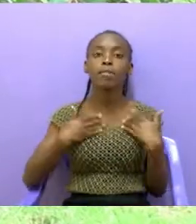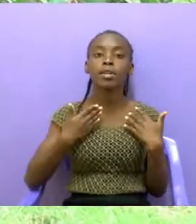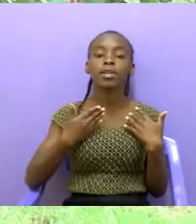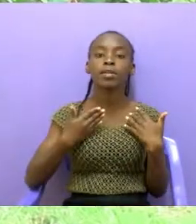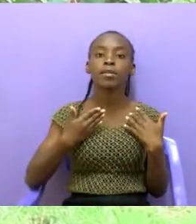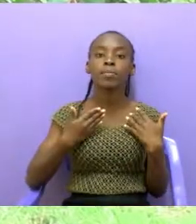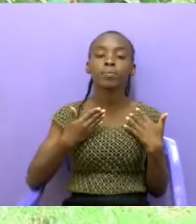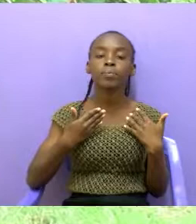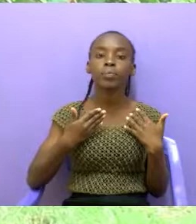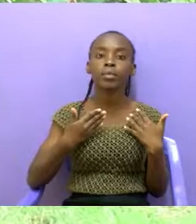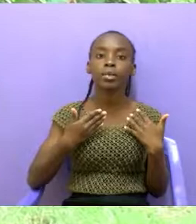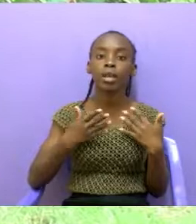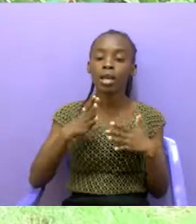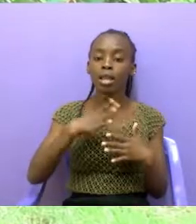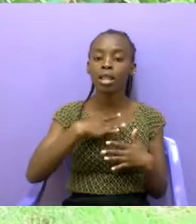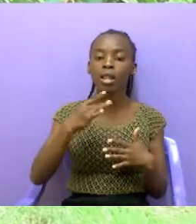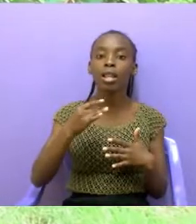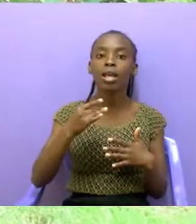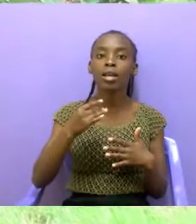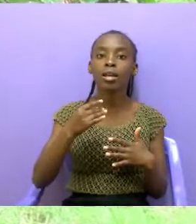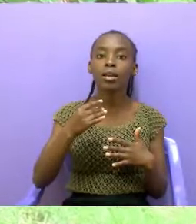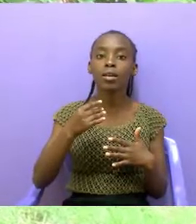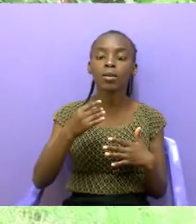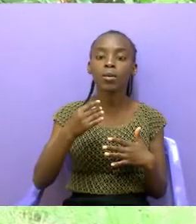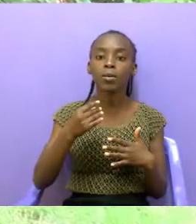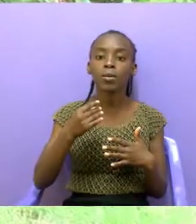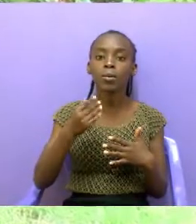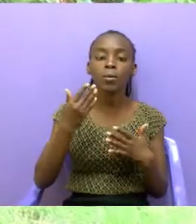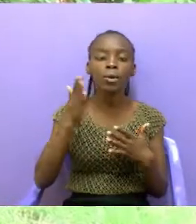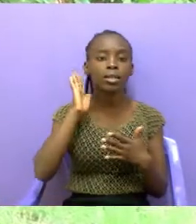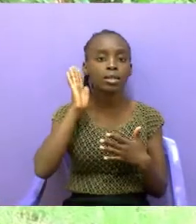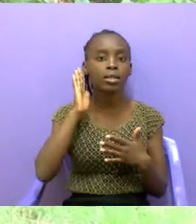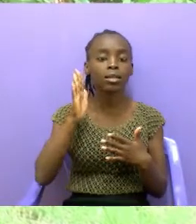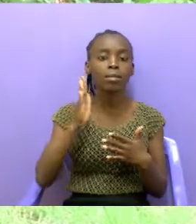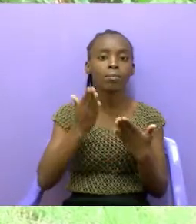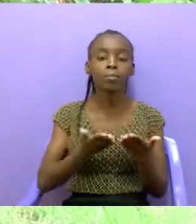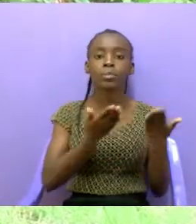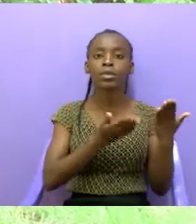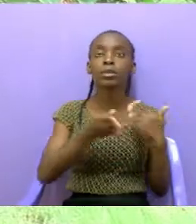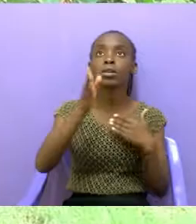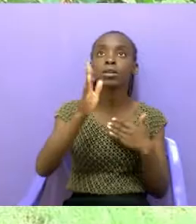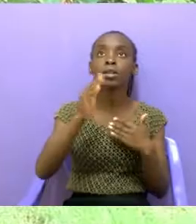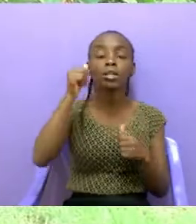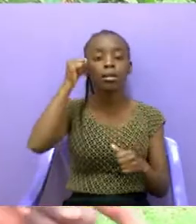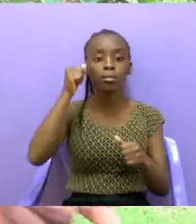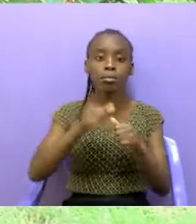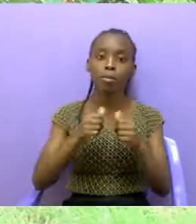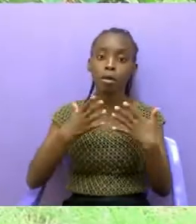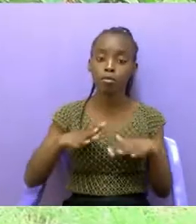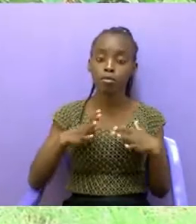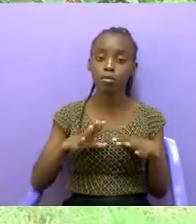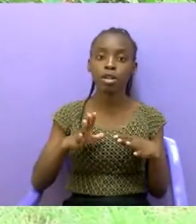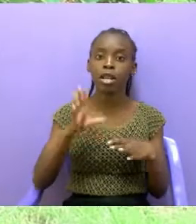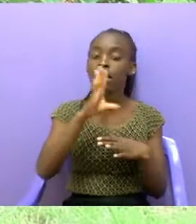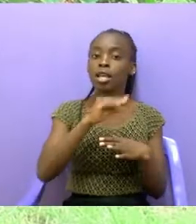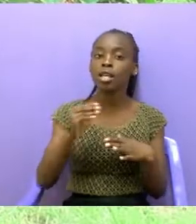Kama vile walipokea habari ya kwamba Mungu amewakumbuka watu katika Bethlehemu ya Yuda. Na wakarudi huko na wakapata